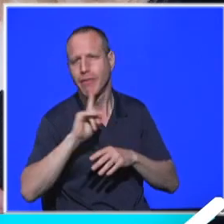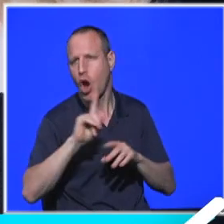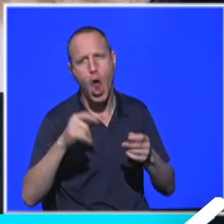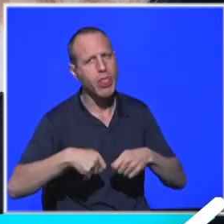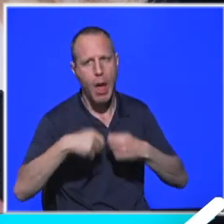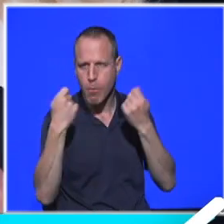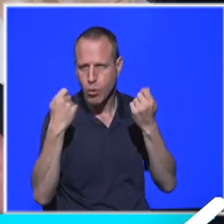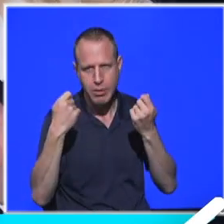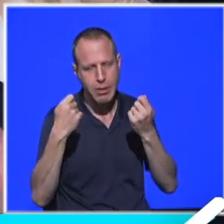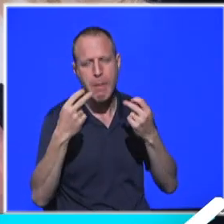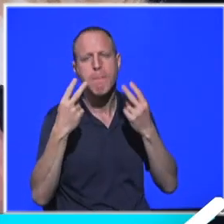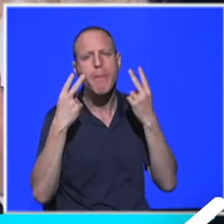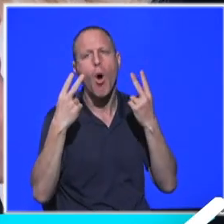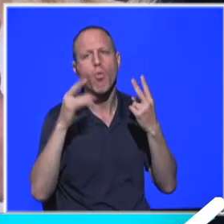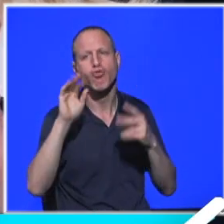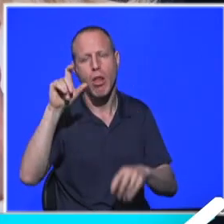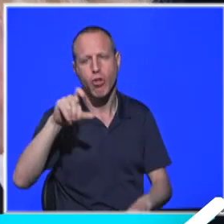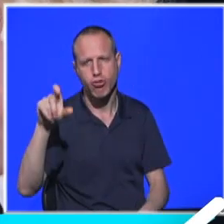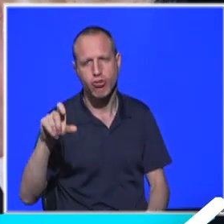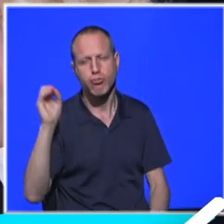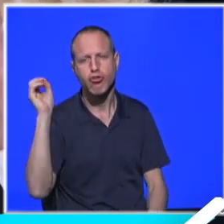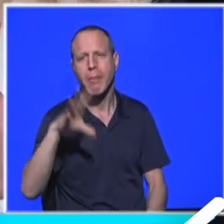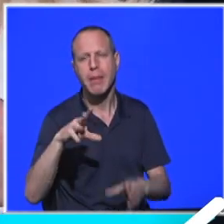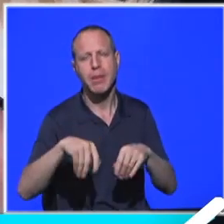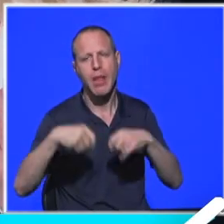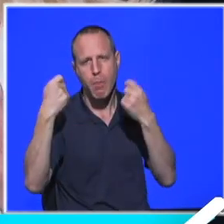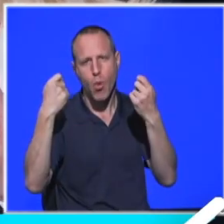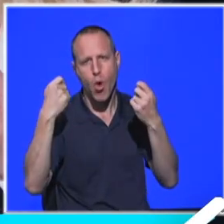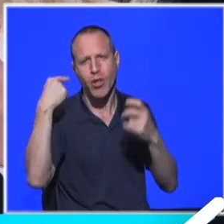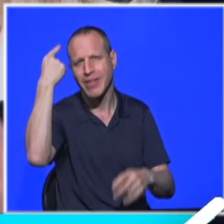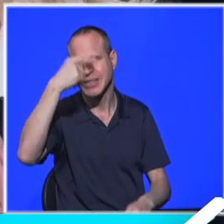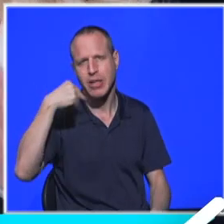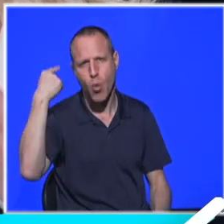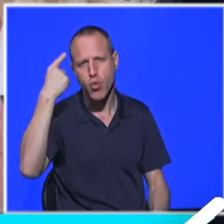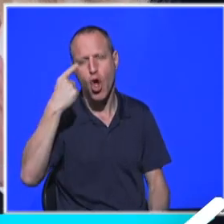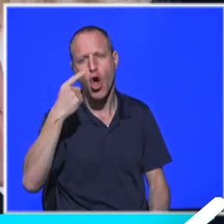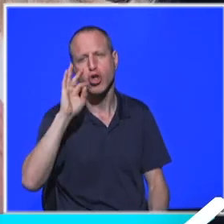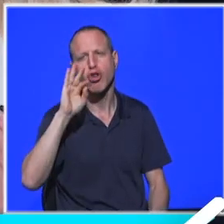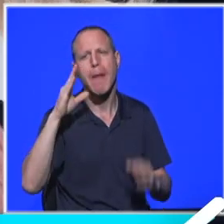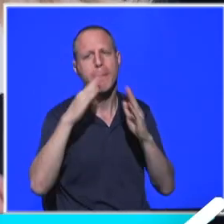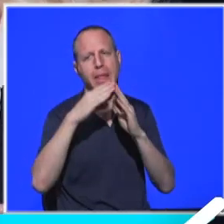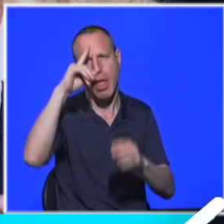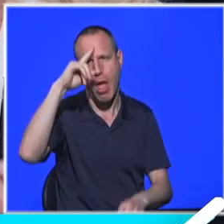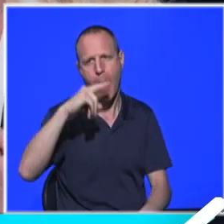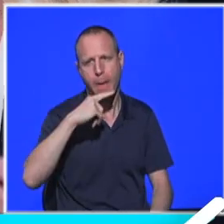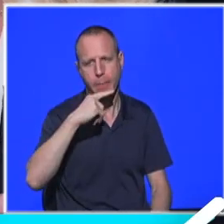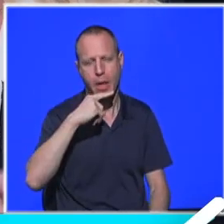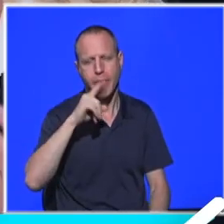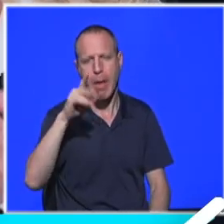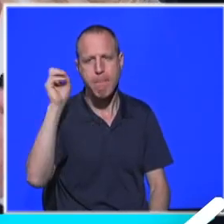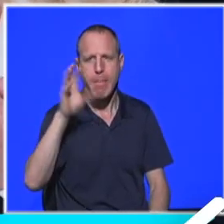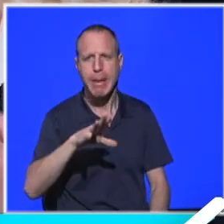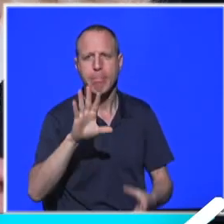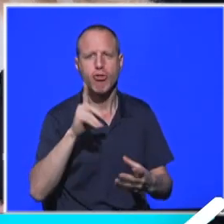תרבותי במהות של האנשים שבאים מתרבויות ומזהויות של בית אבא. והם באים